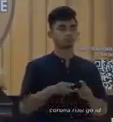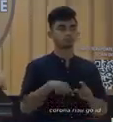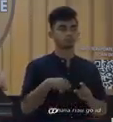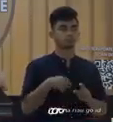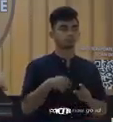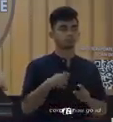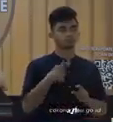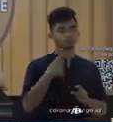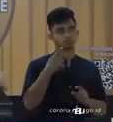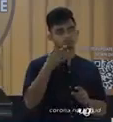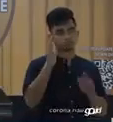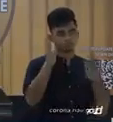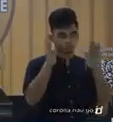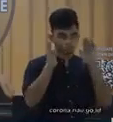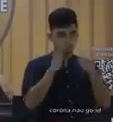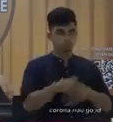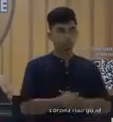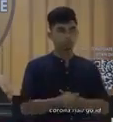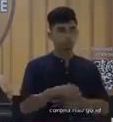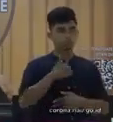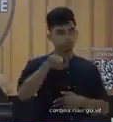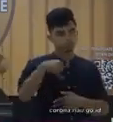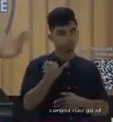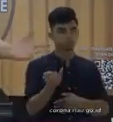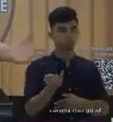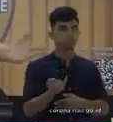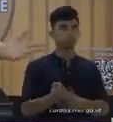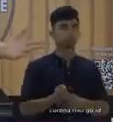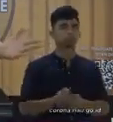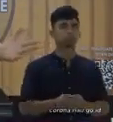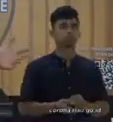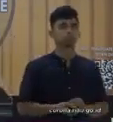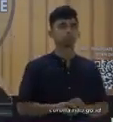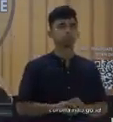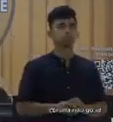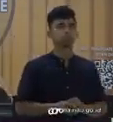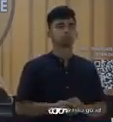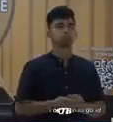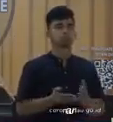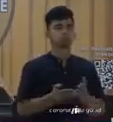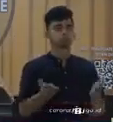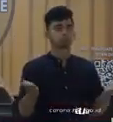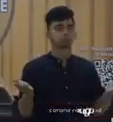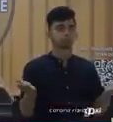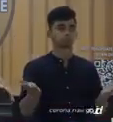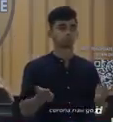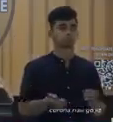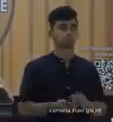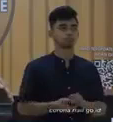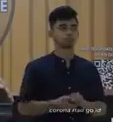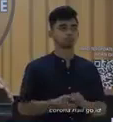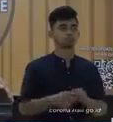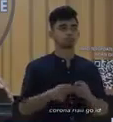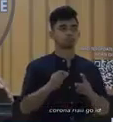Jumat. Mana Jumat hari ini nih? Karena sebenarnya udah nggak PSBB. Apakah sudah boleh?